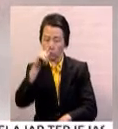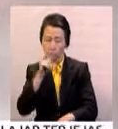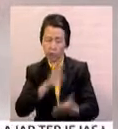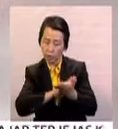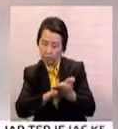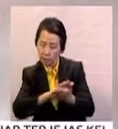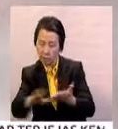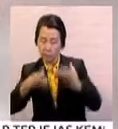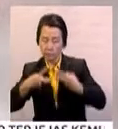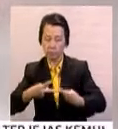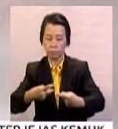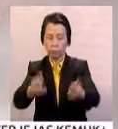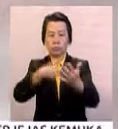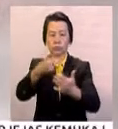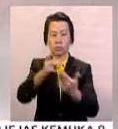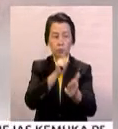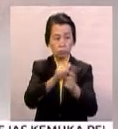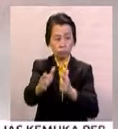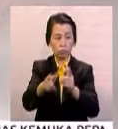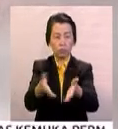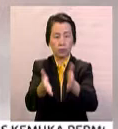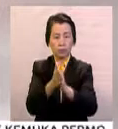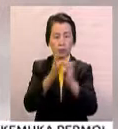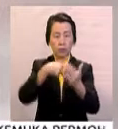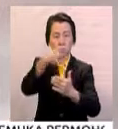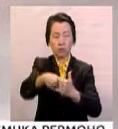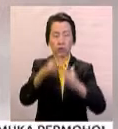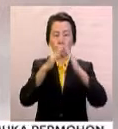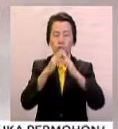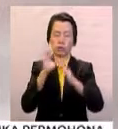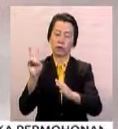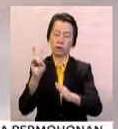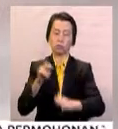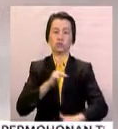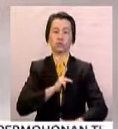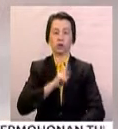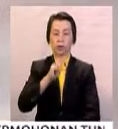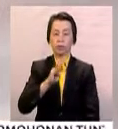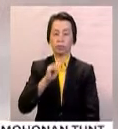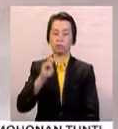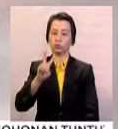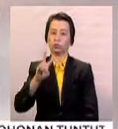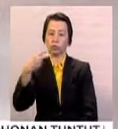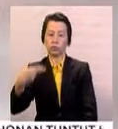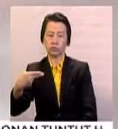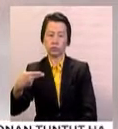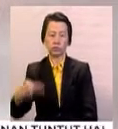melicinkan proses kelulusan permohonan program Malaysia Rumah Keduaku MM2H.